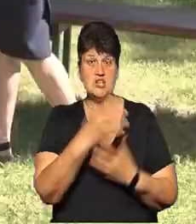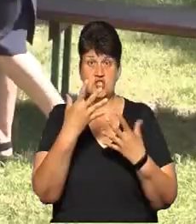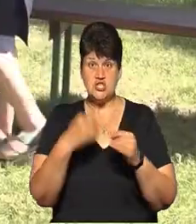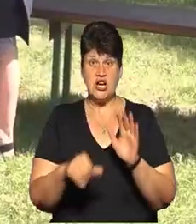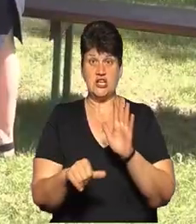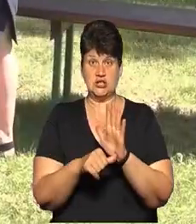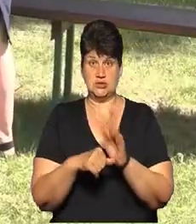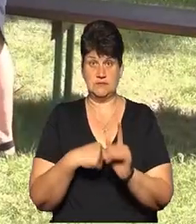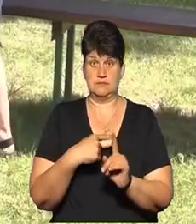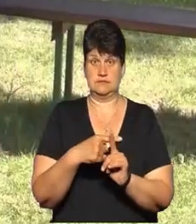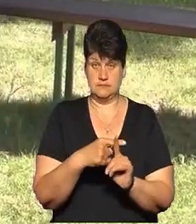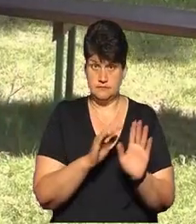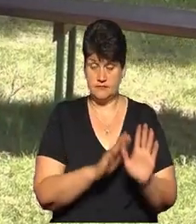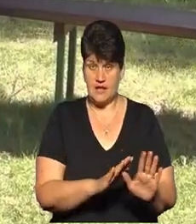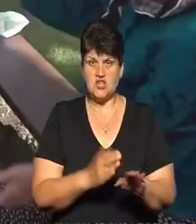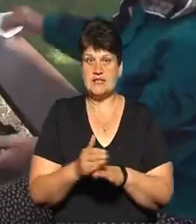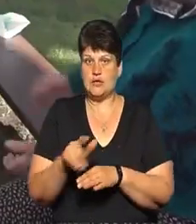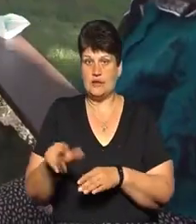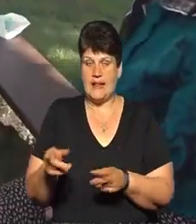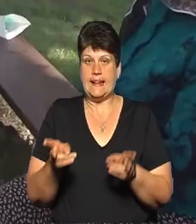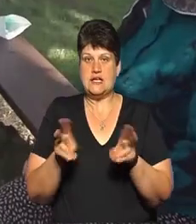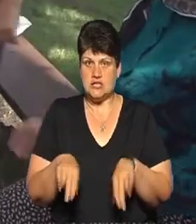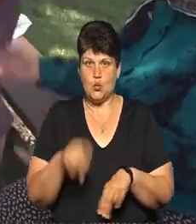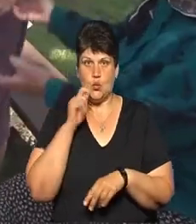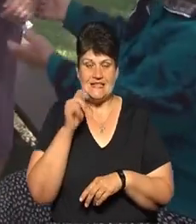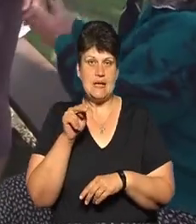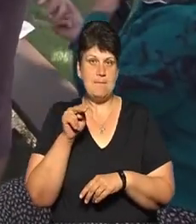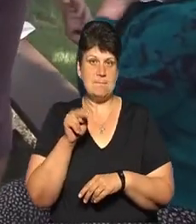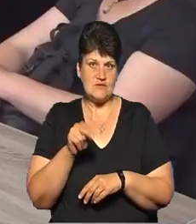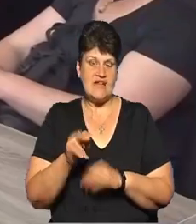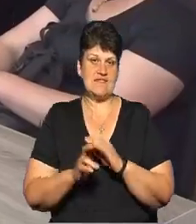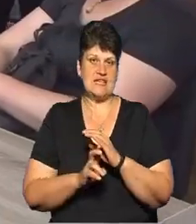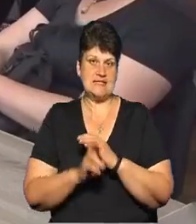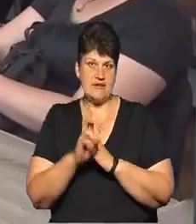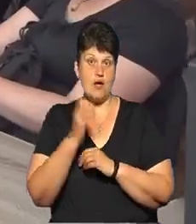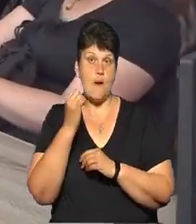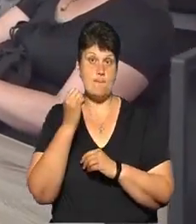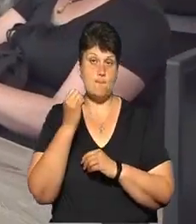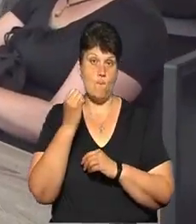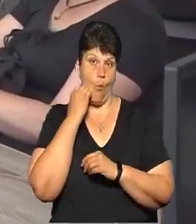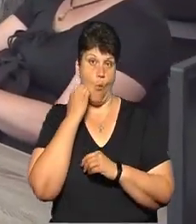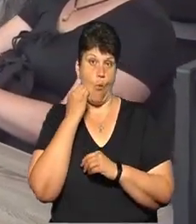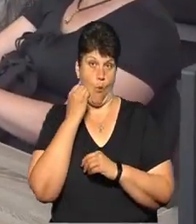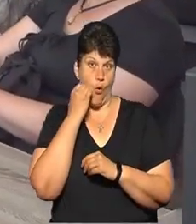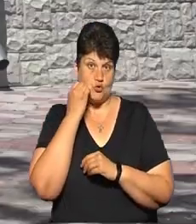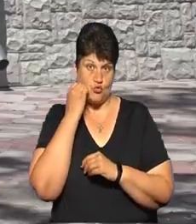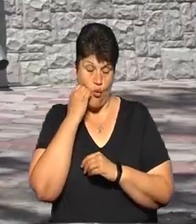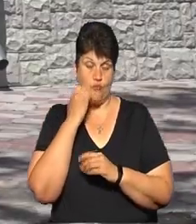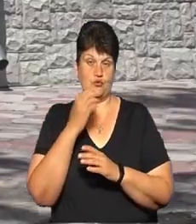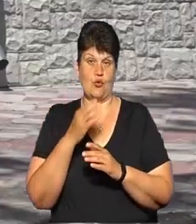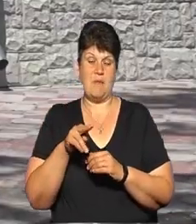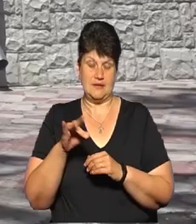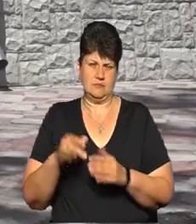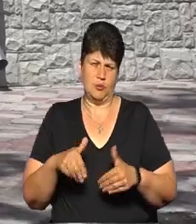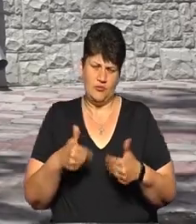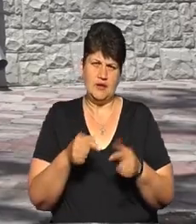чоловік. Оскільки частина громади залишилася в Українській православній церкві Московського патріархату, представники ПЦУ запропонували проводити недільні богослужіння